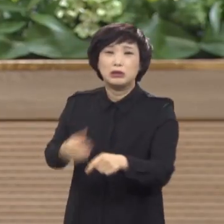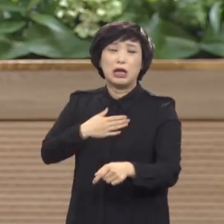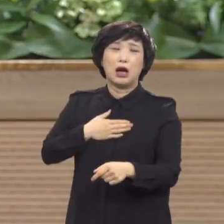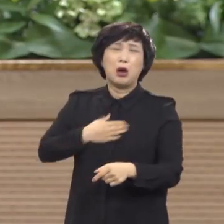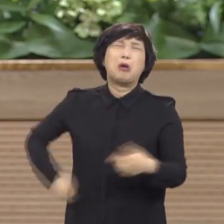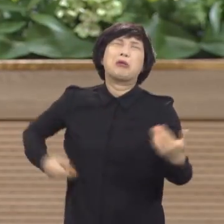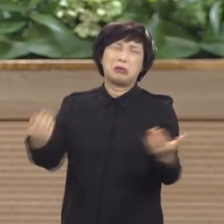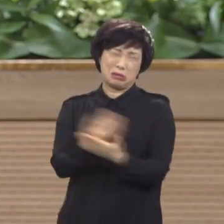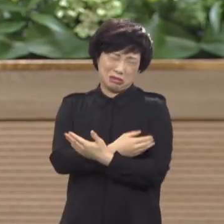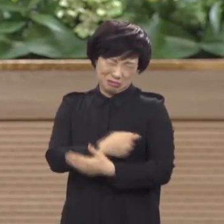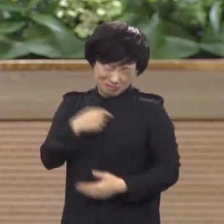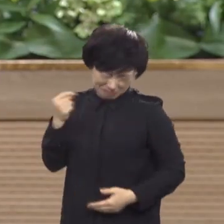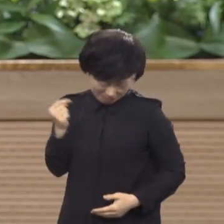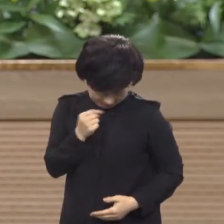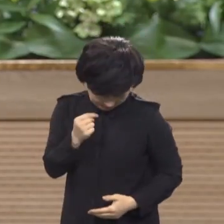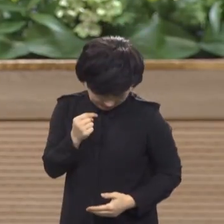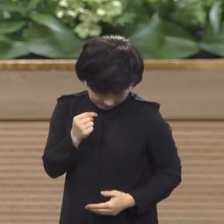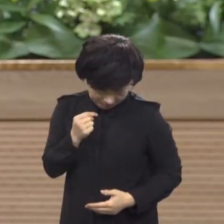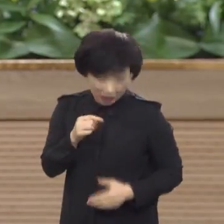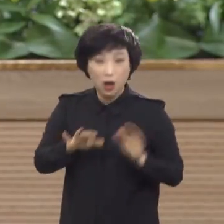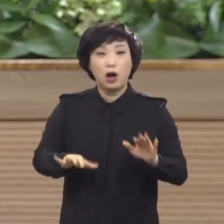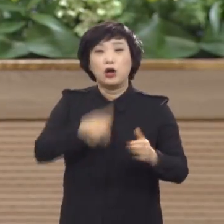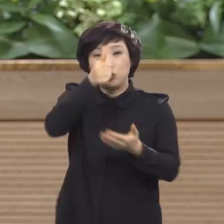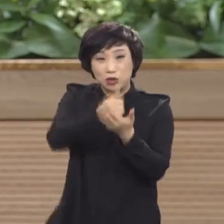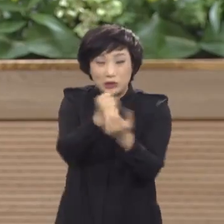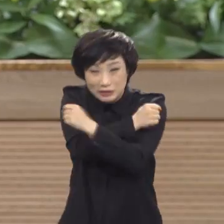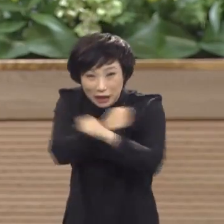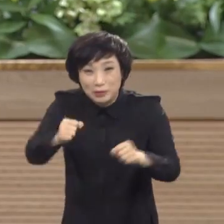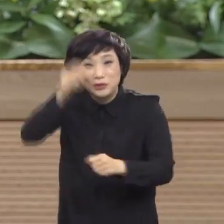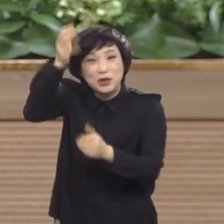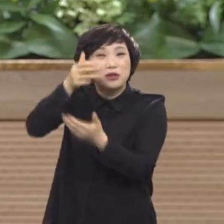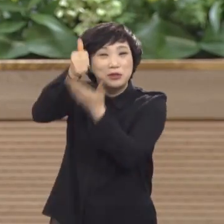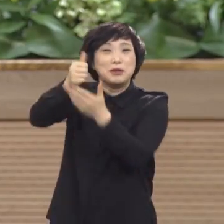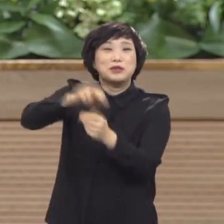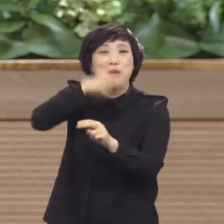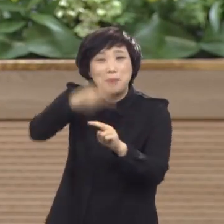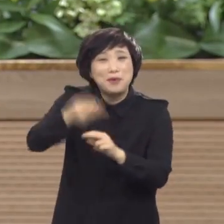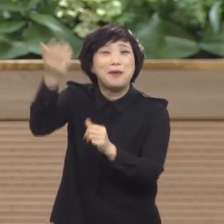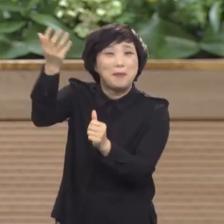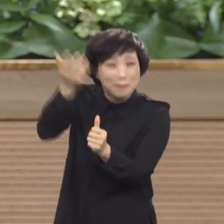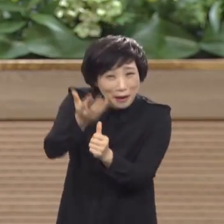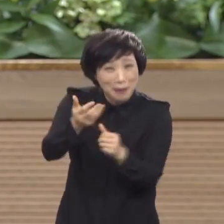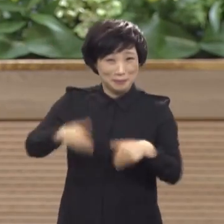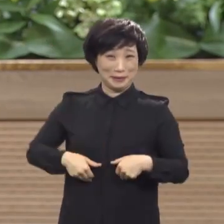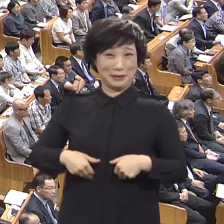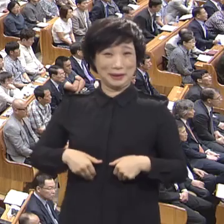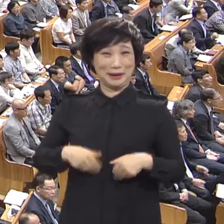철저하게 회개하고 제사함 받고 성령을 선물로 받으라.